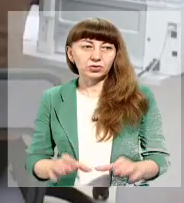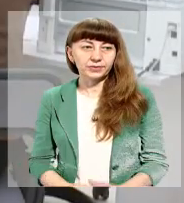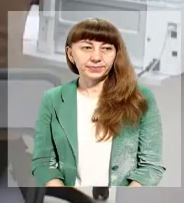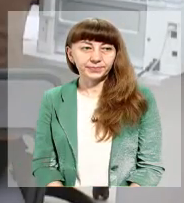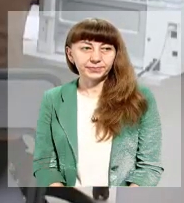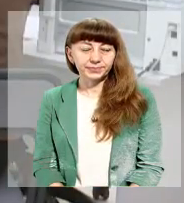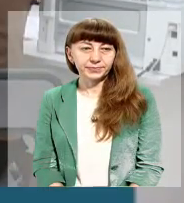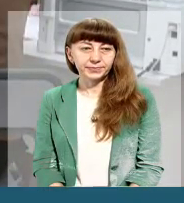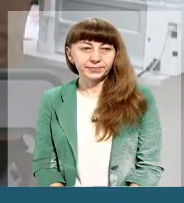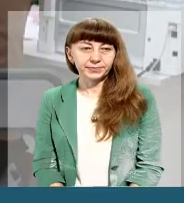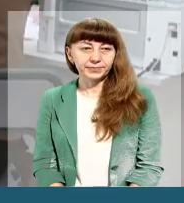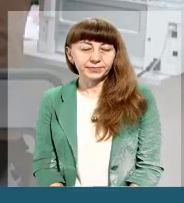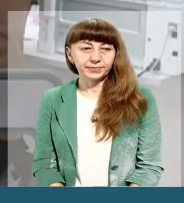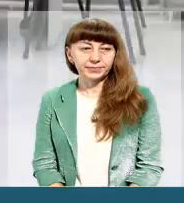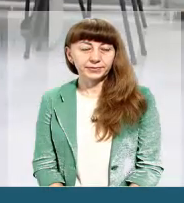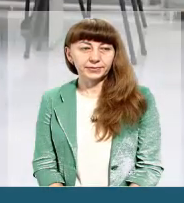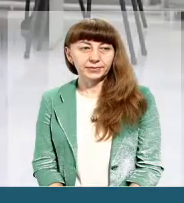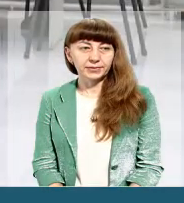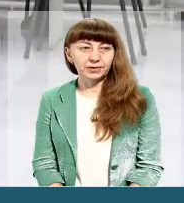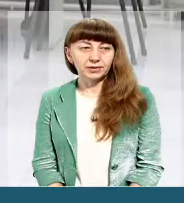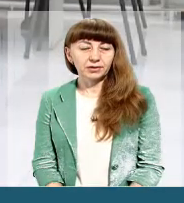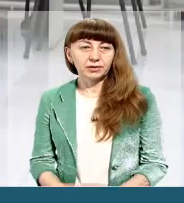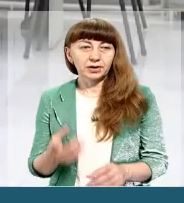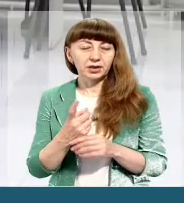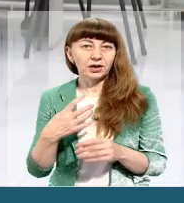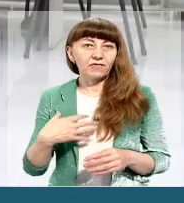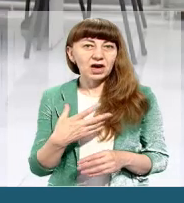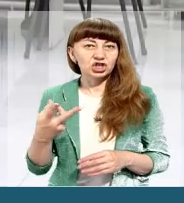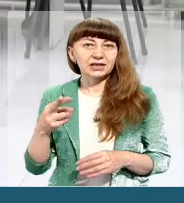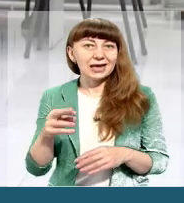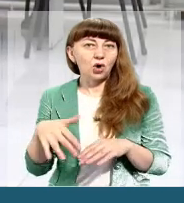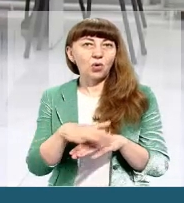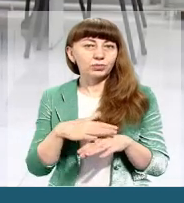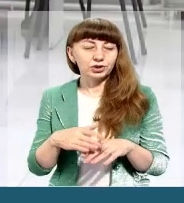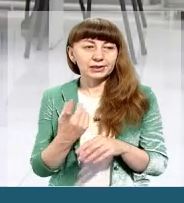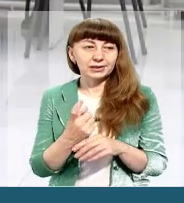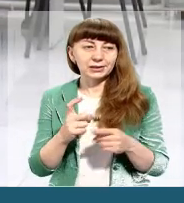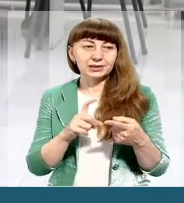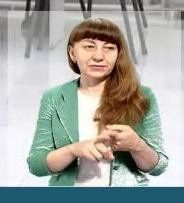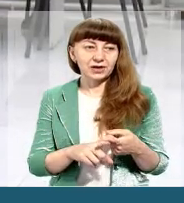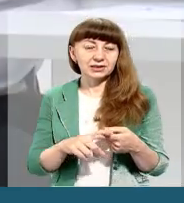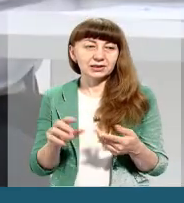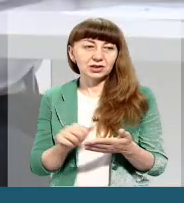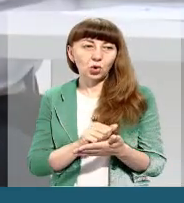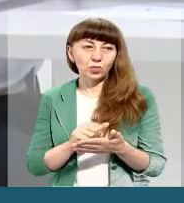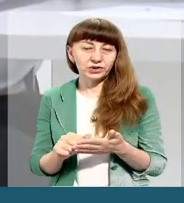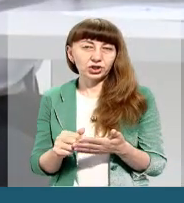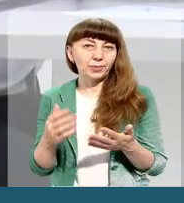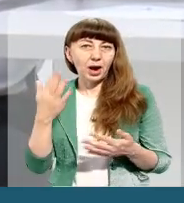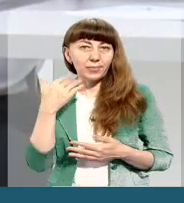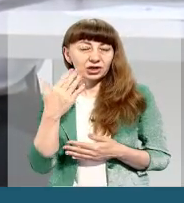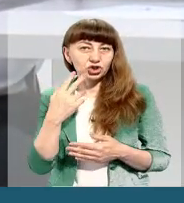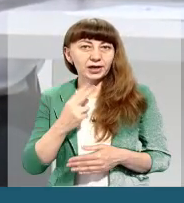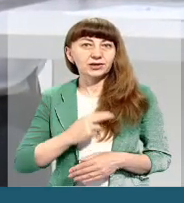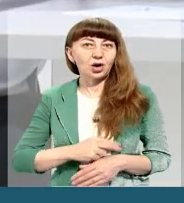Бұл мекеменің қоғам үшін маңызы зор. Себебі оларға бұрын анықтама алу үшін толассыз кезекпен түрлі кабинеттердің табалдырығын тоздыру керек еді.